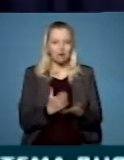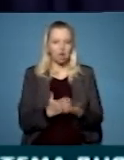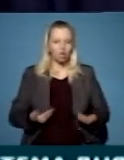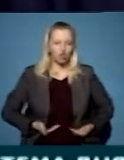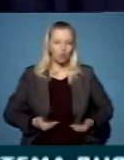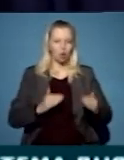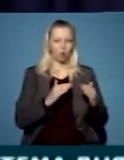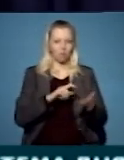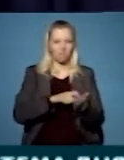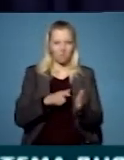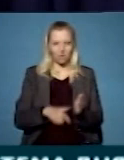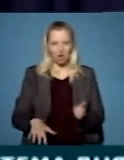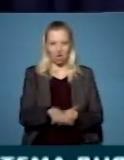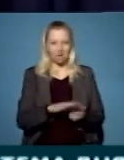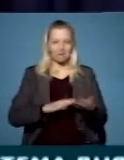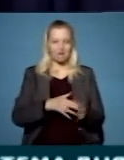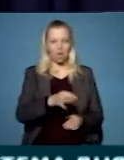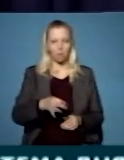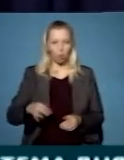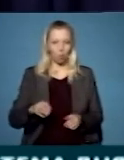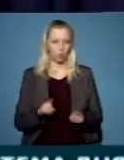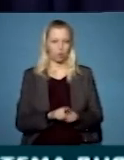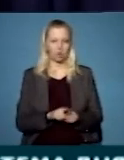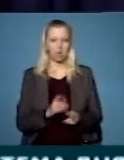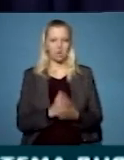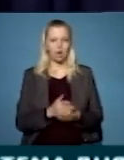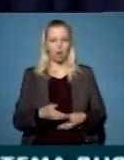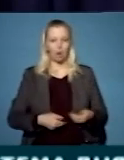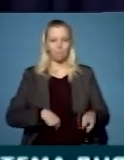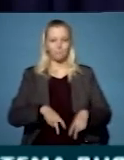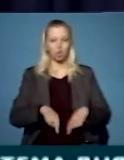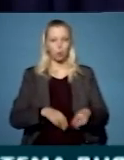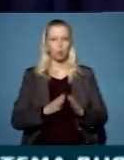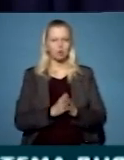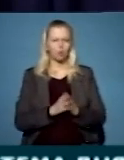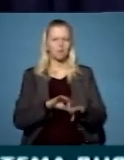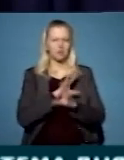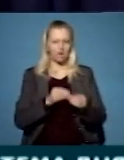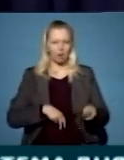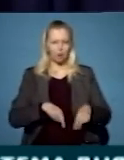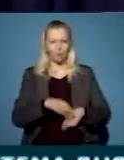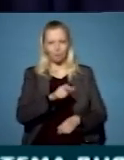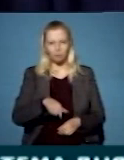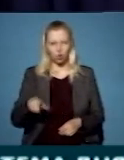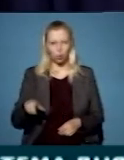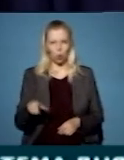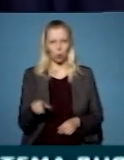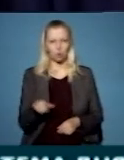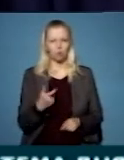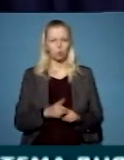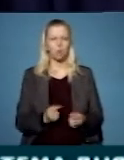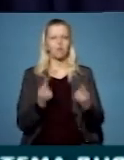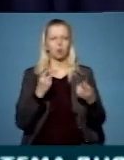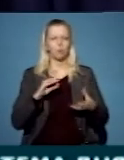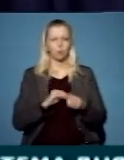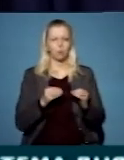або населені пункти, зокрема, є пішоходи. Закликаю взагалі пішоходів, оскільки це дуже велика